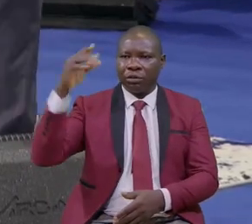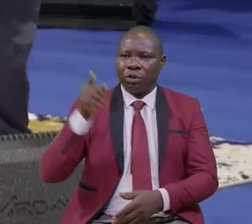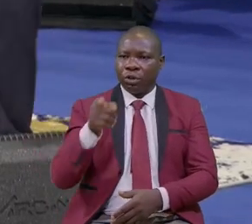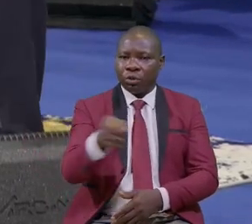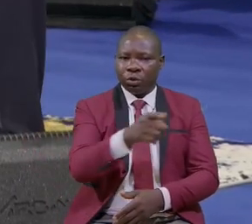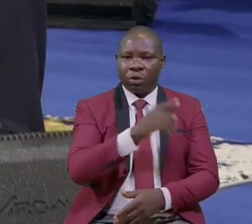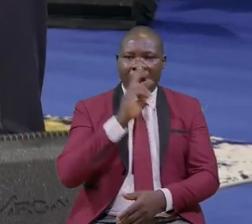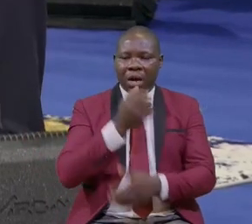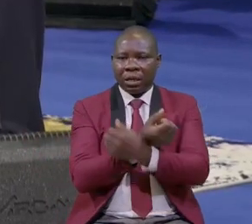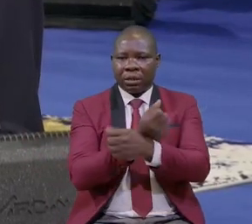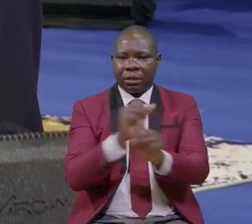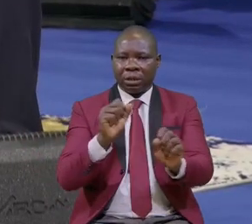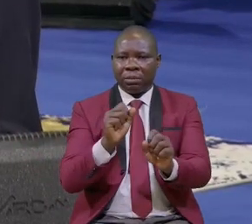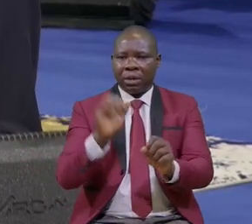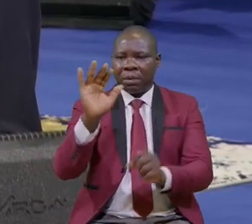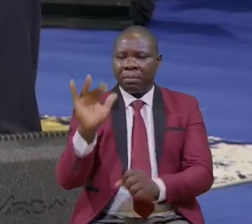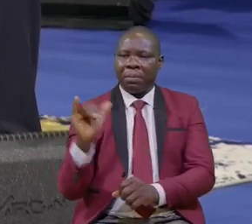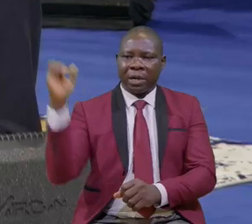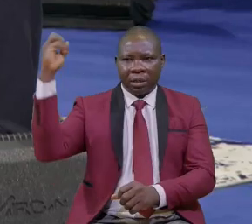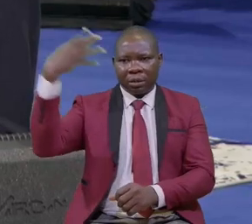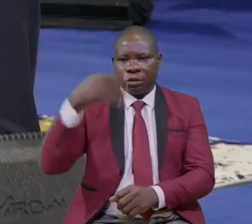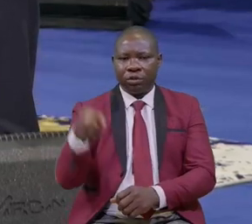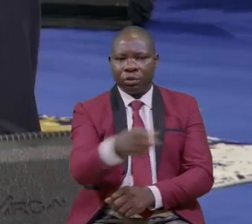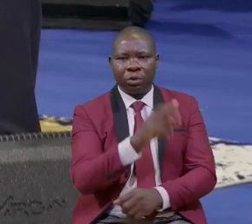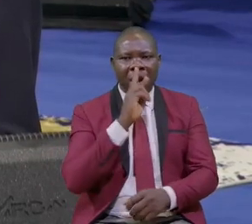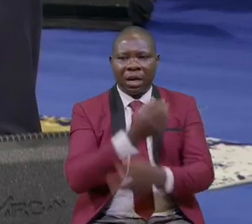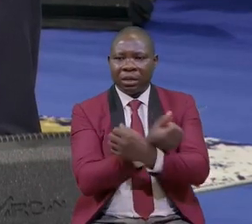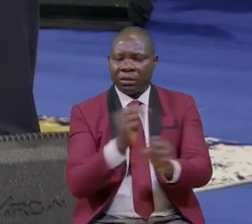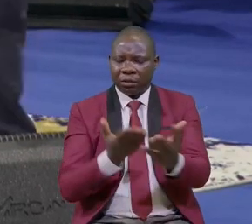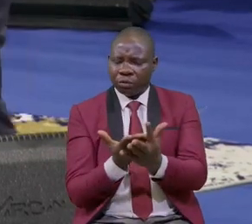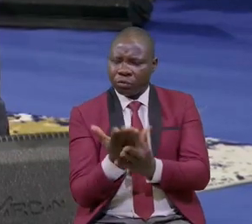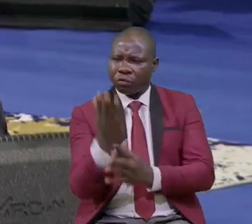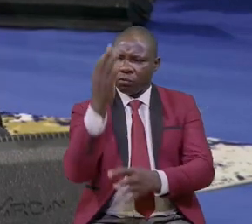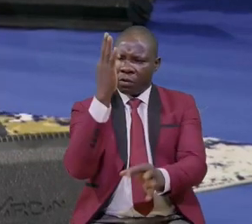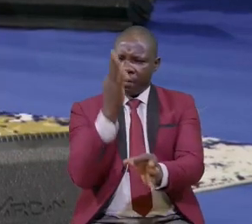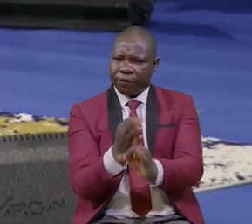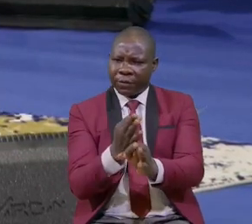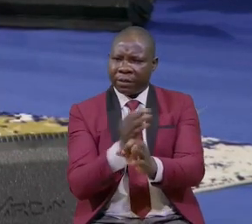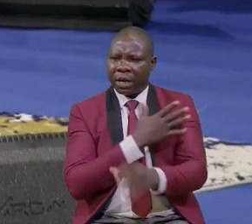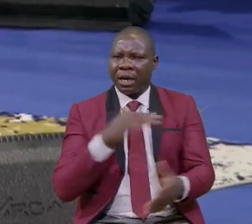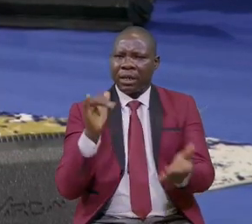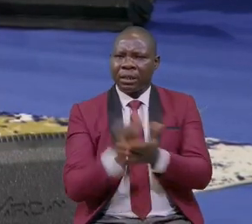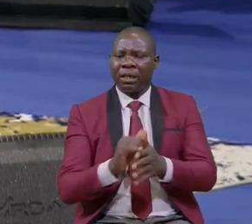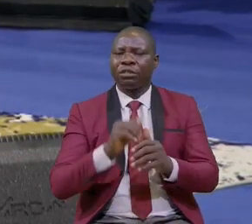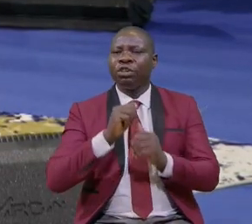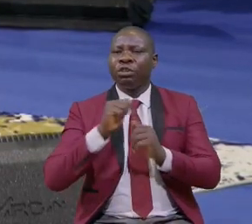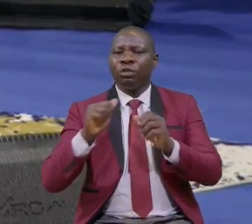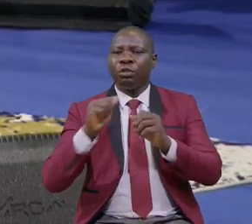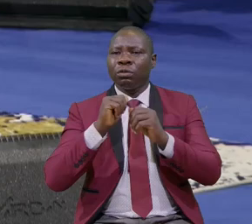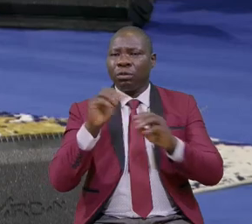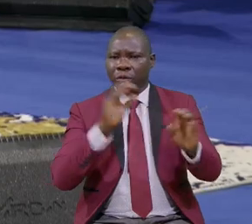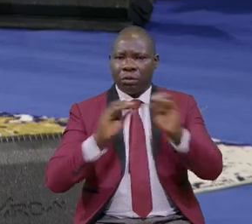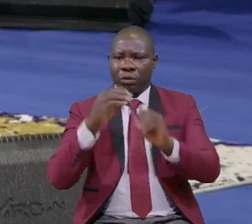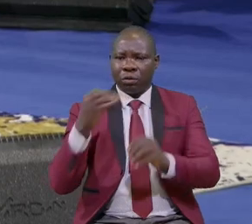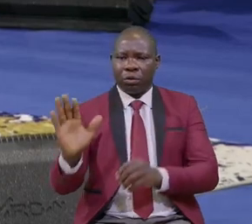sauvés. C'est par la grâce que vous êtes sauvés. Par le moyen de la foi. Et cela ne vient pas de